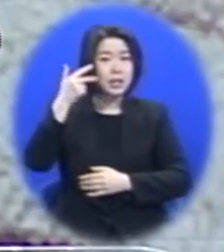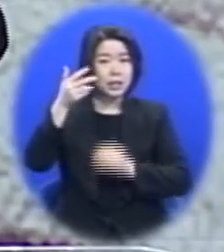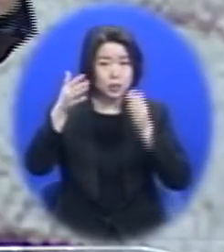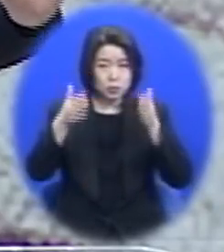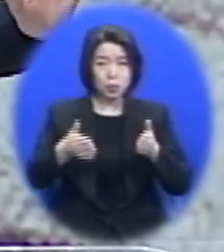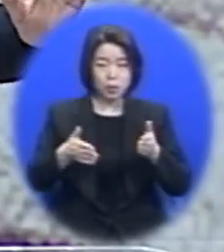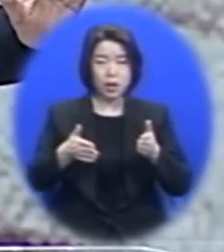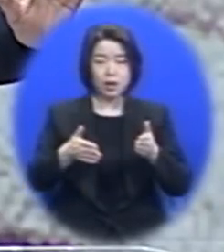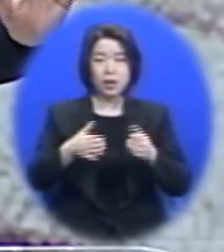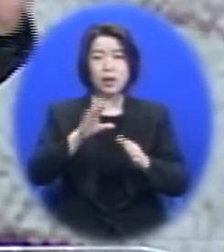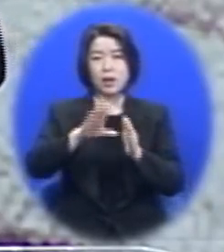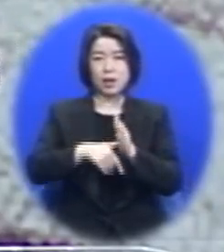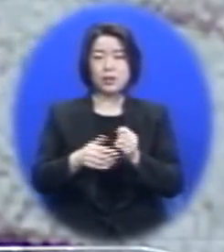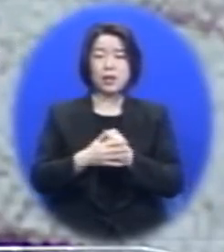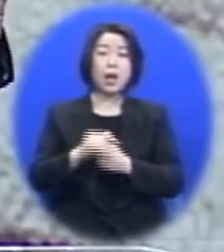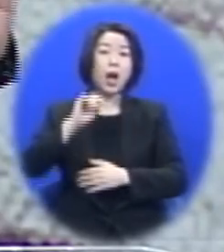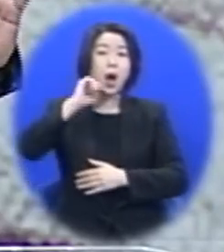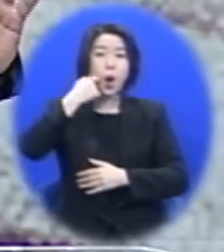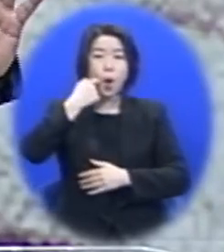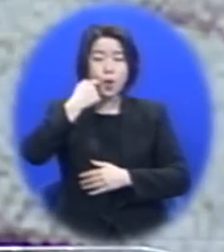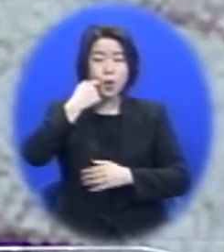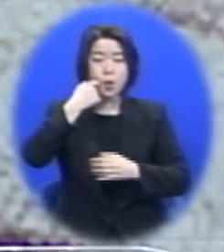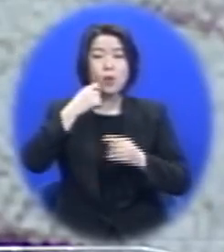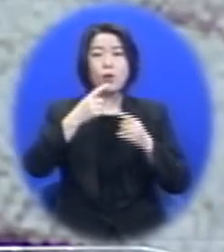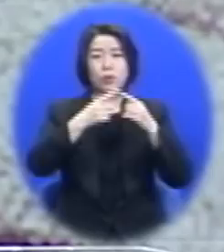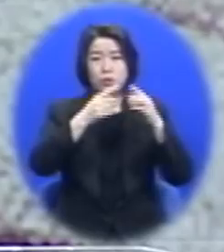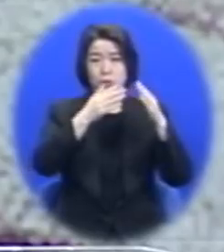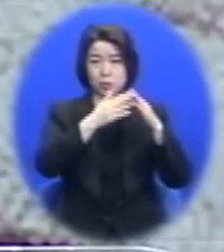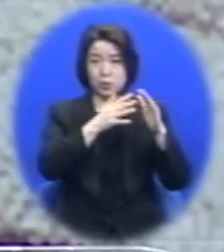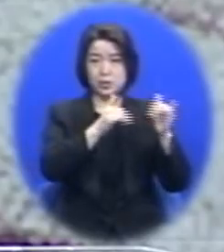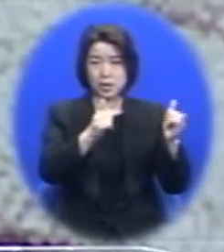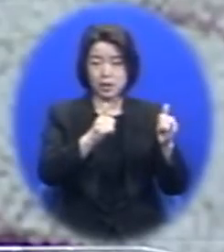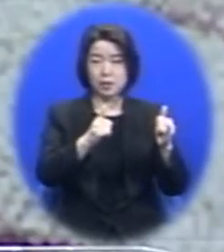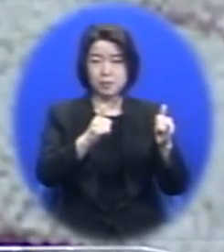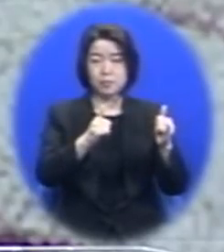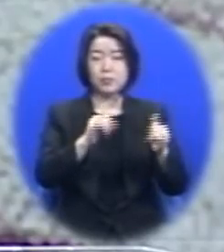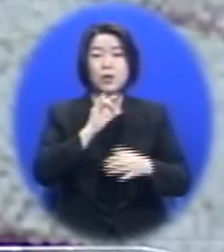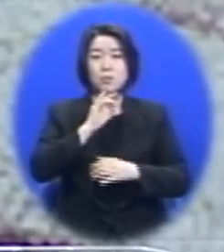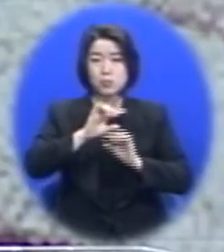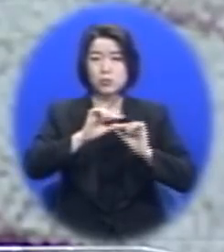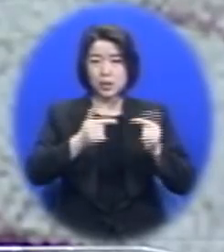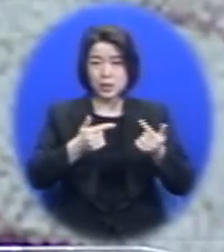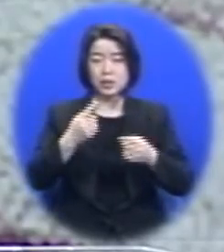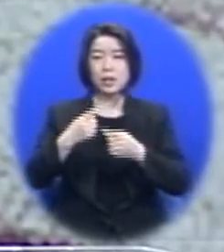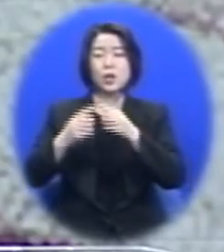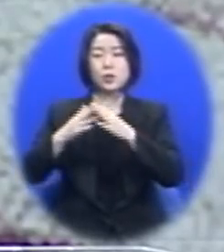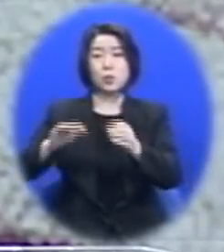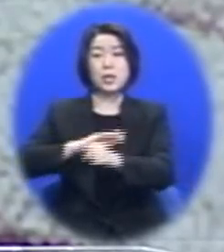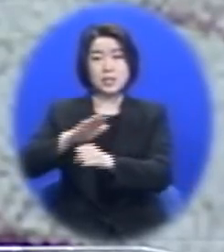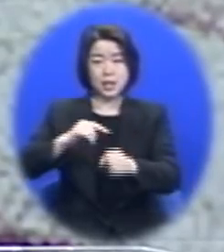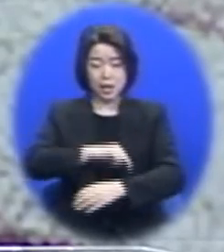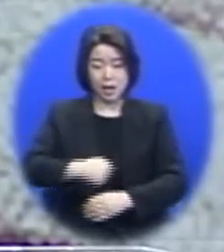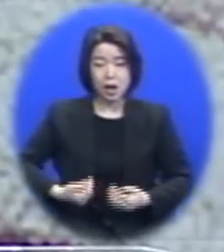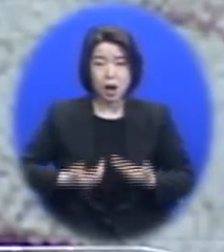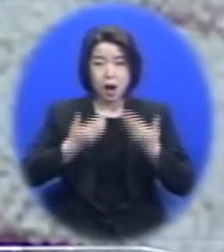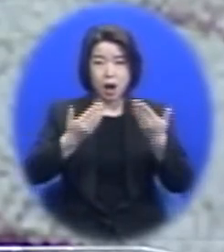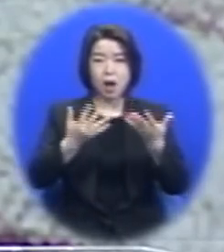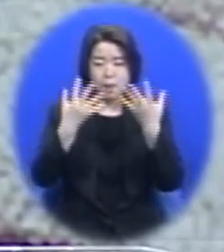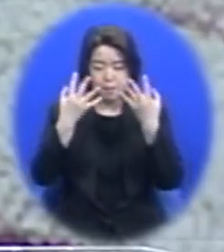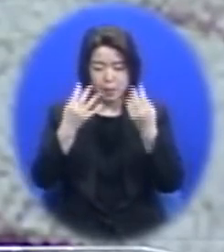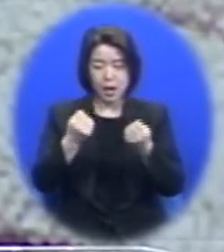우리 교회가 그렇게 어려웠을 때 그때의 교인들 못지 않는 교회를 사랑하고 헌신하는 많은